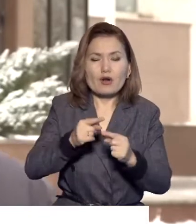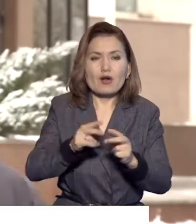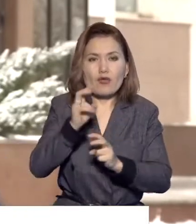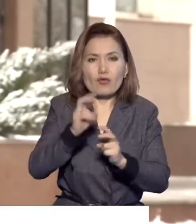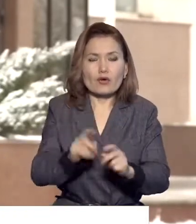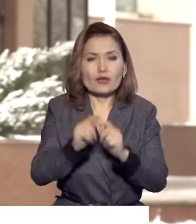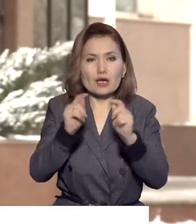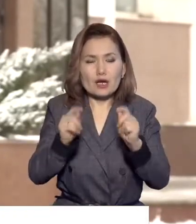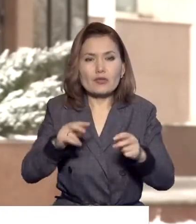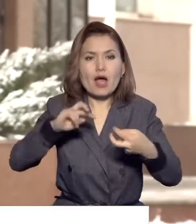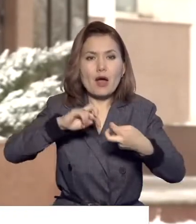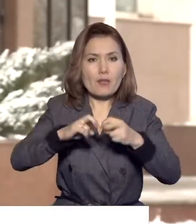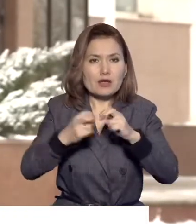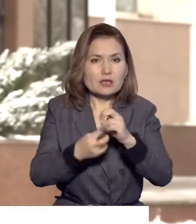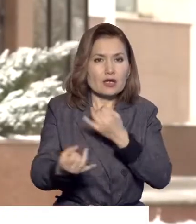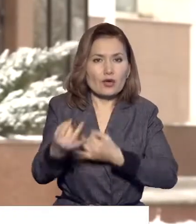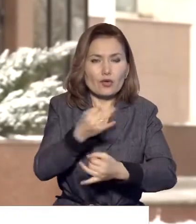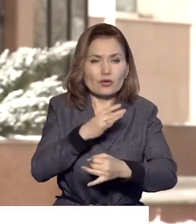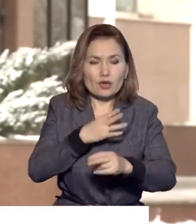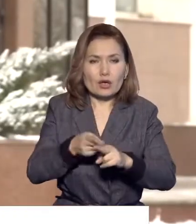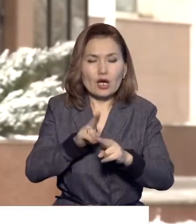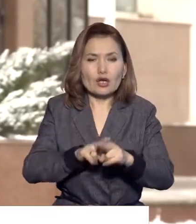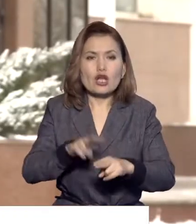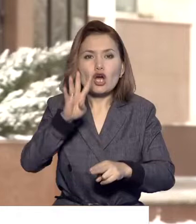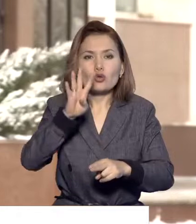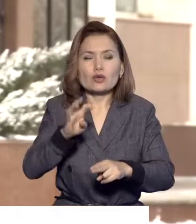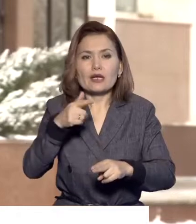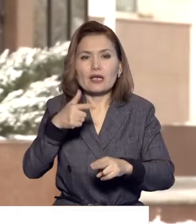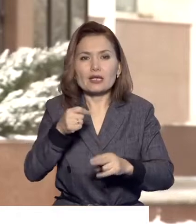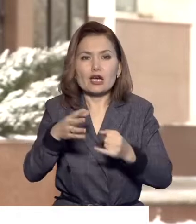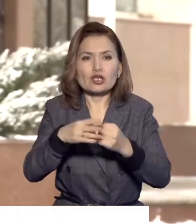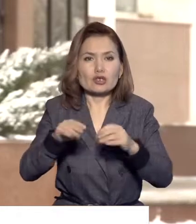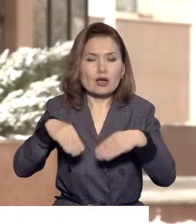құру мәселесі де қаралып отыр. Оған 400 гектарда жер бөлініп,